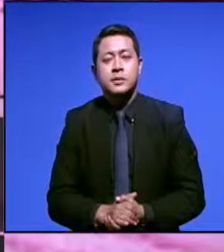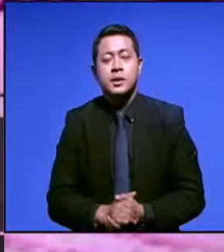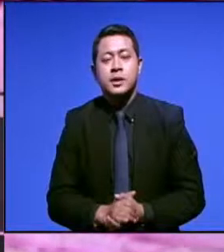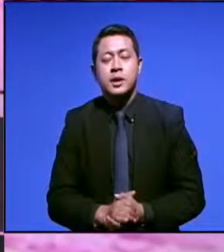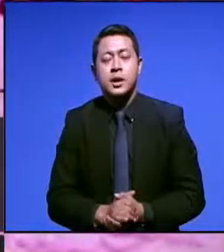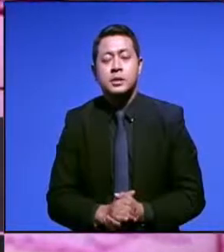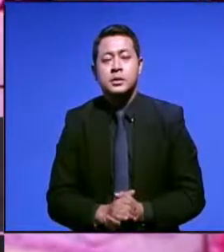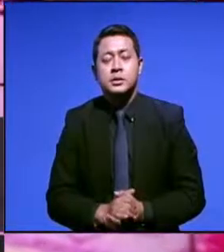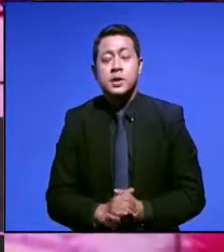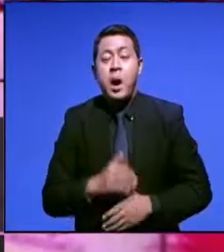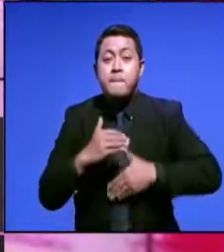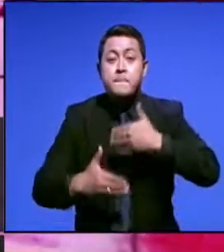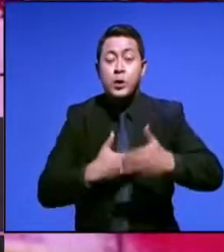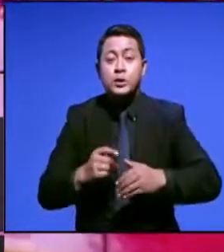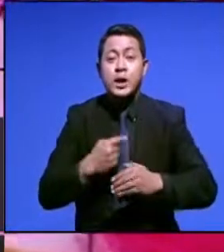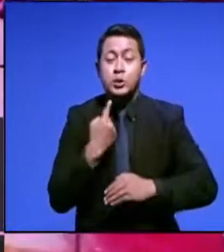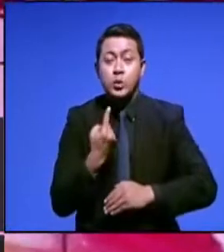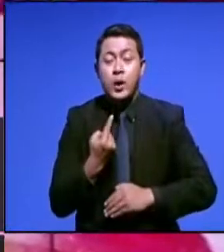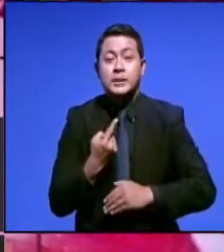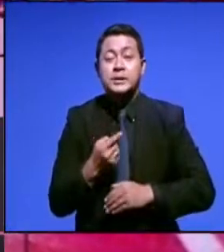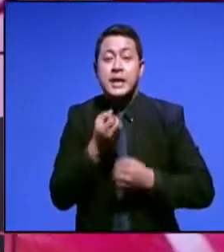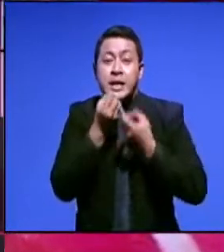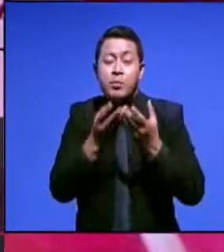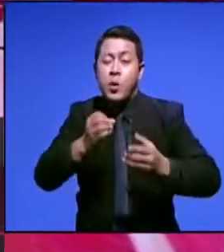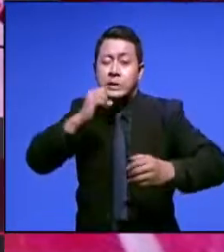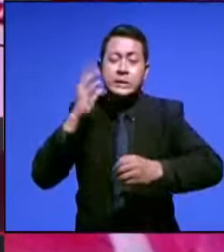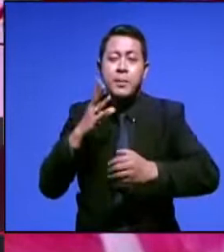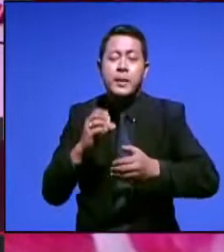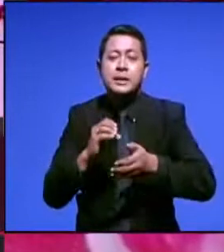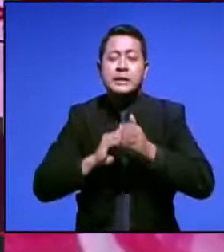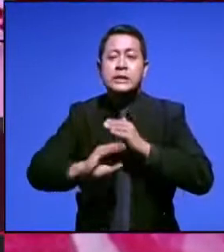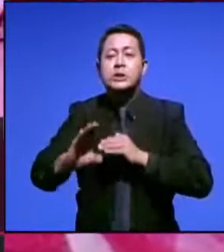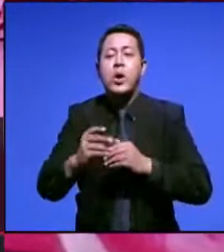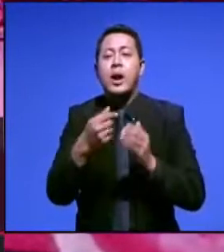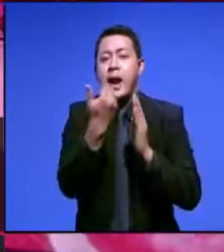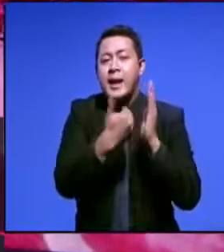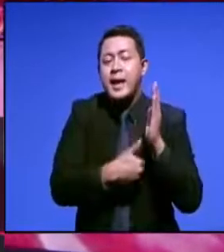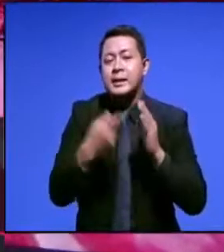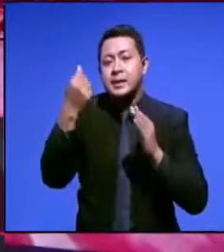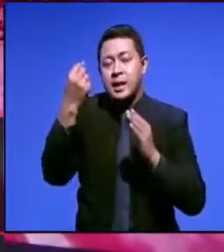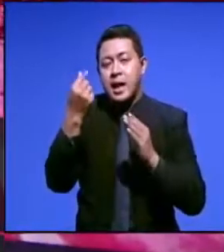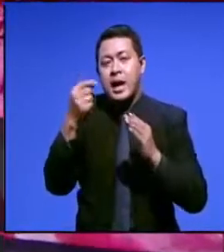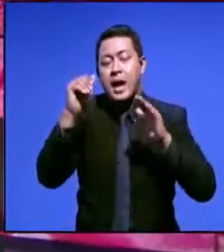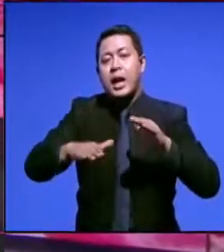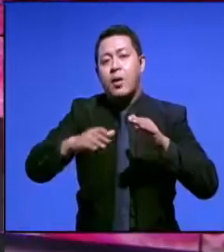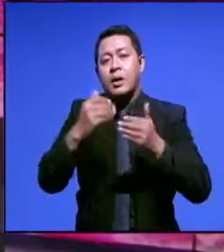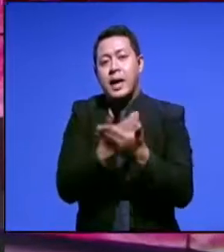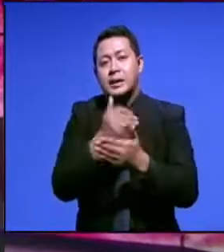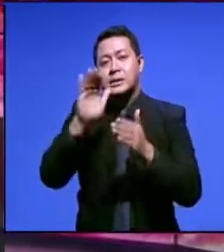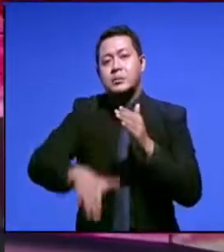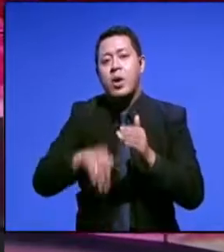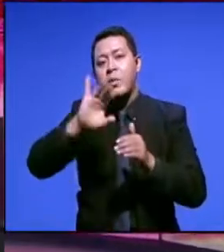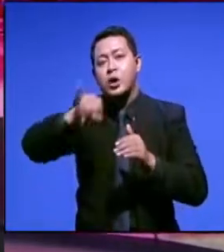Ya, berpacu dengan waktu, perusahaan swasta diimbau segera menyetorkan data karyawan dengan gaji di bawah 5 juta